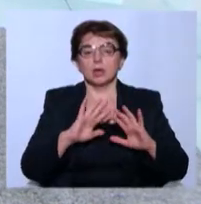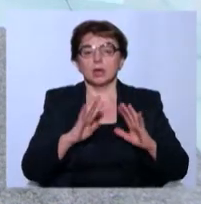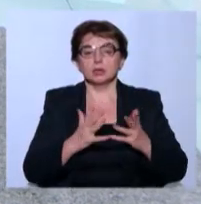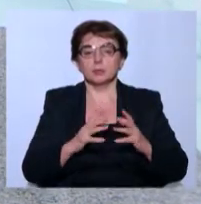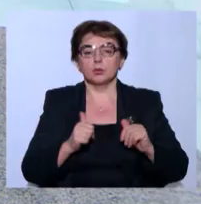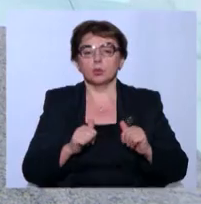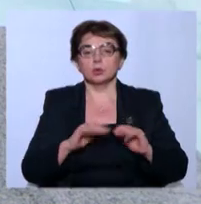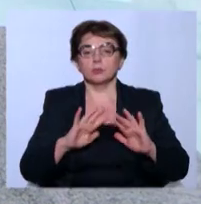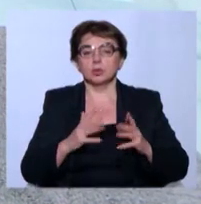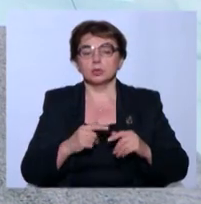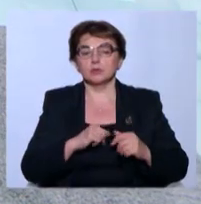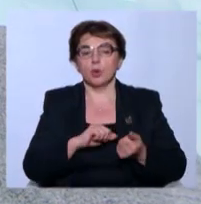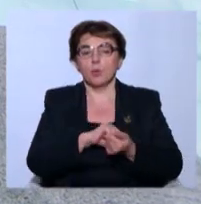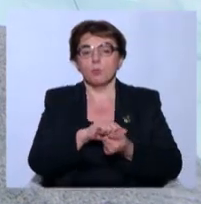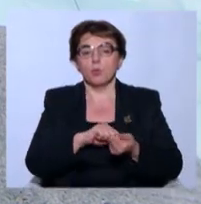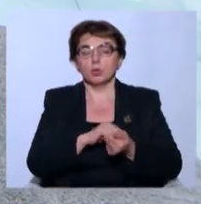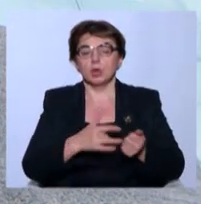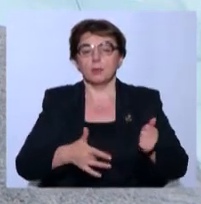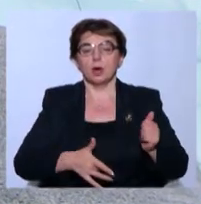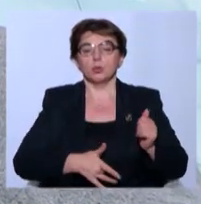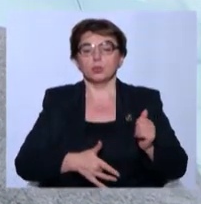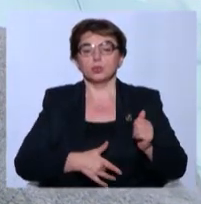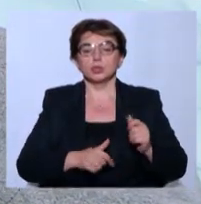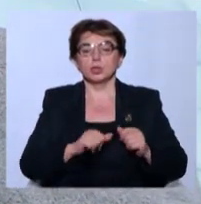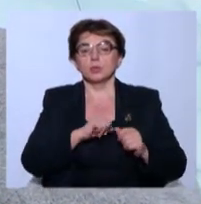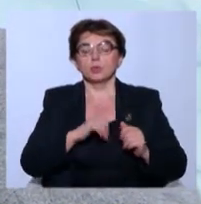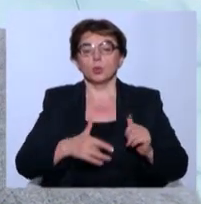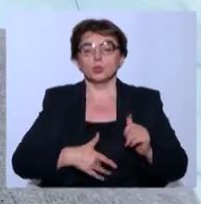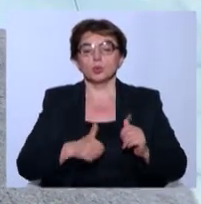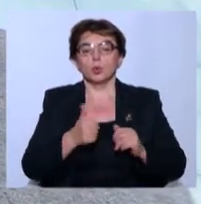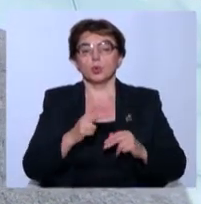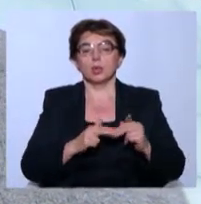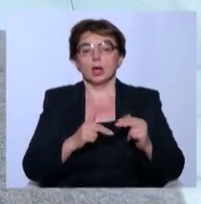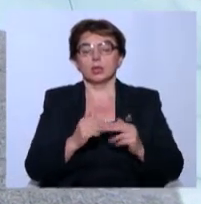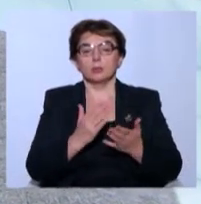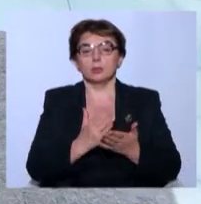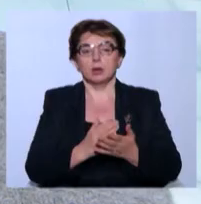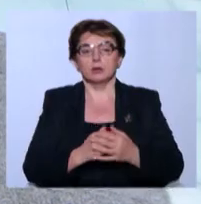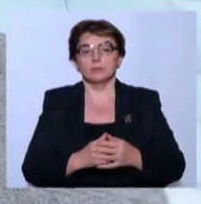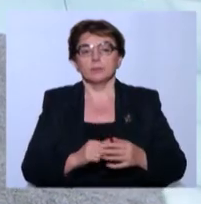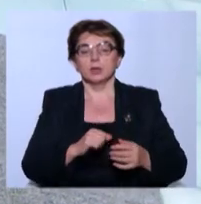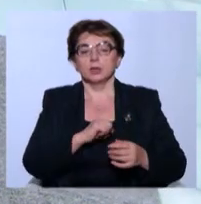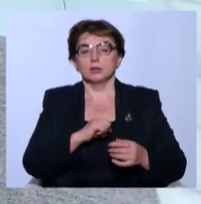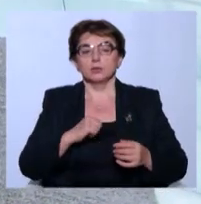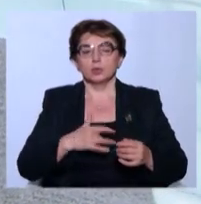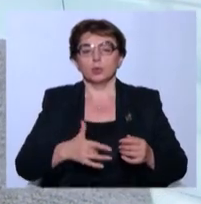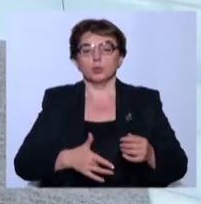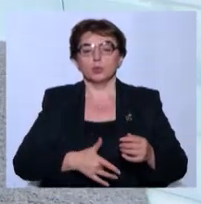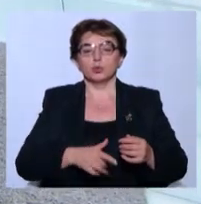და როგორ ხდება მონელება კუჩი, როგორი აგებულება აქვს ასევე კუჩს. კუჭი